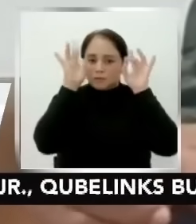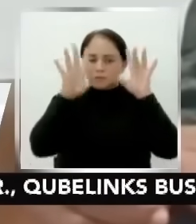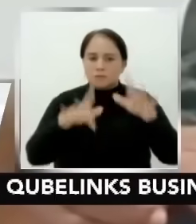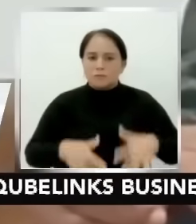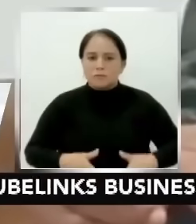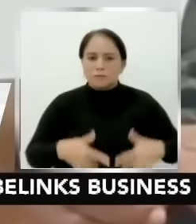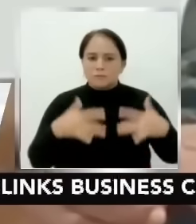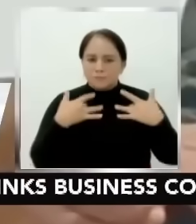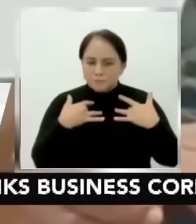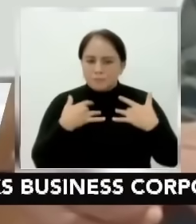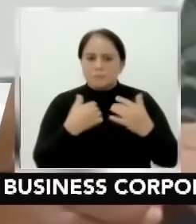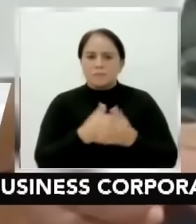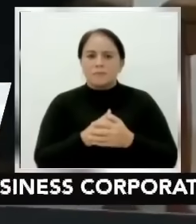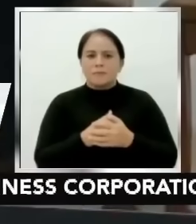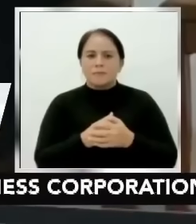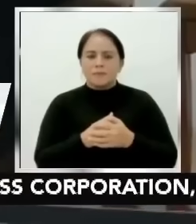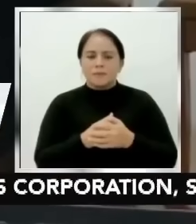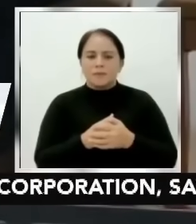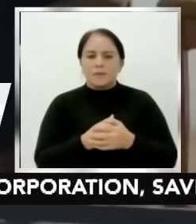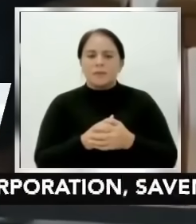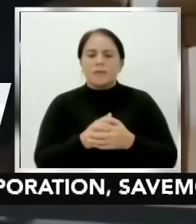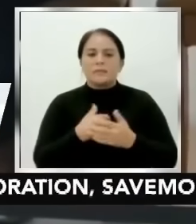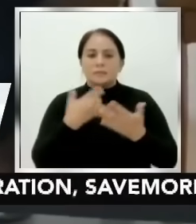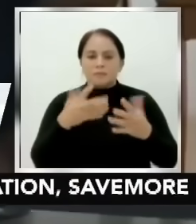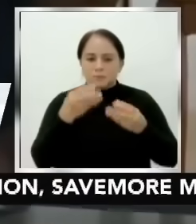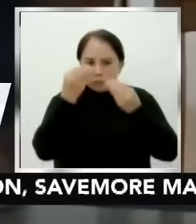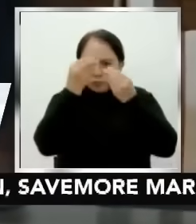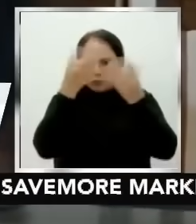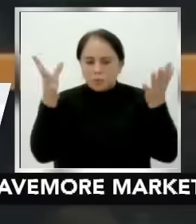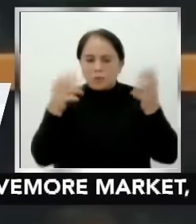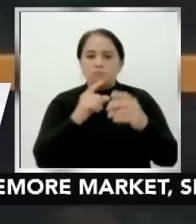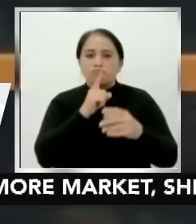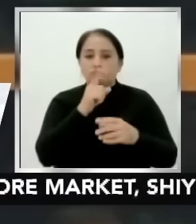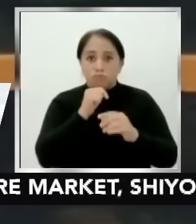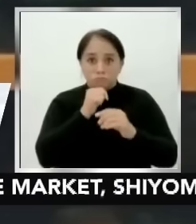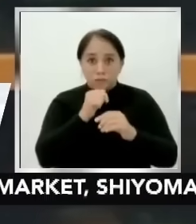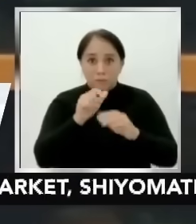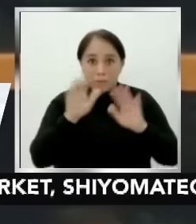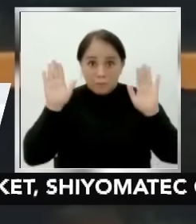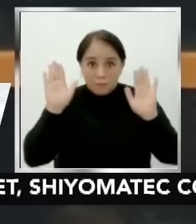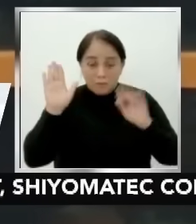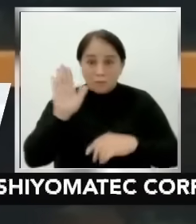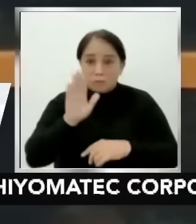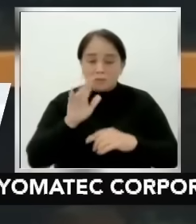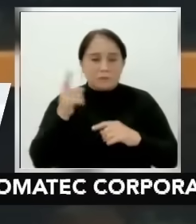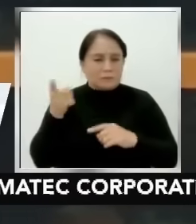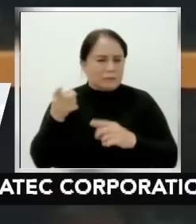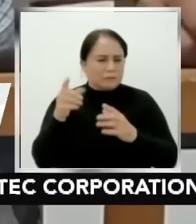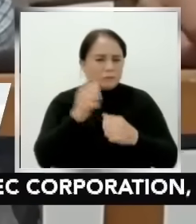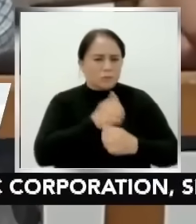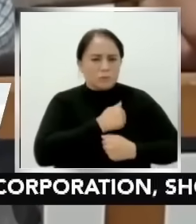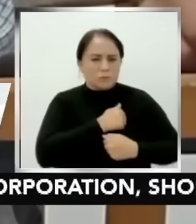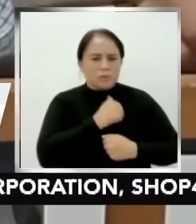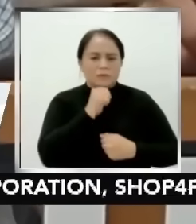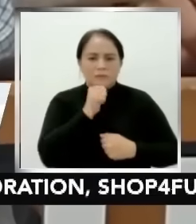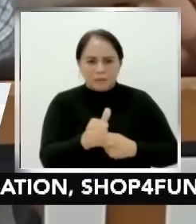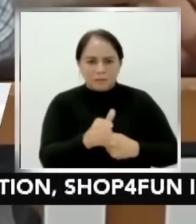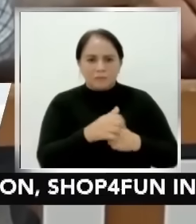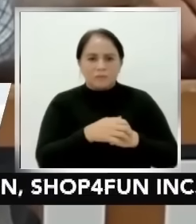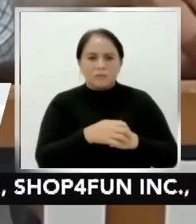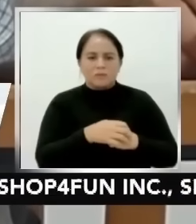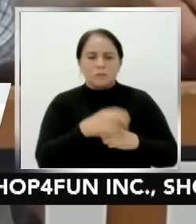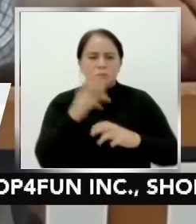totoo. Kasunod ng pagbubunyag na hindi sila talaga sumuko sa militar gaya ng unang inanunsyo ng huli. Nangangaba ngayon ang